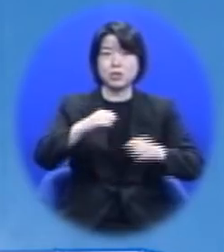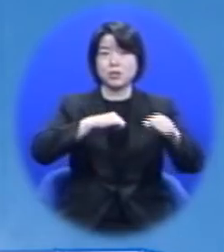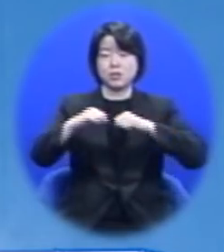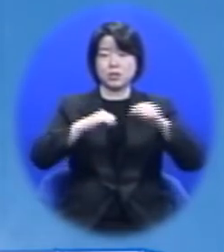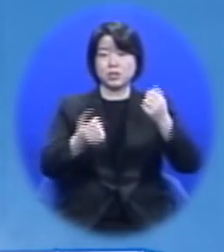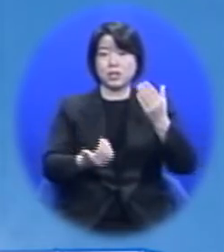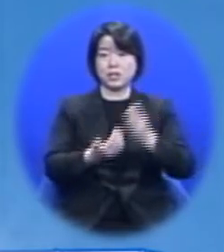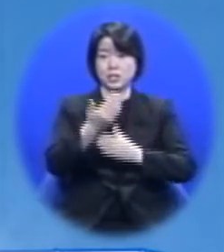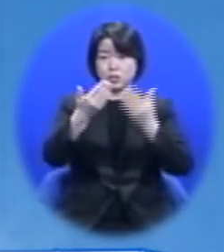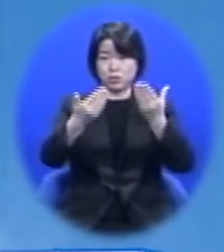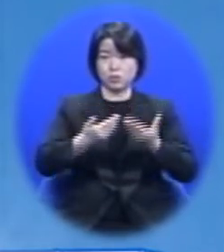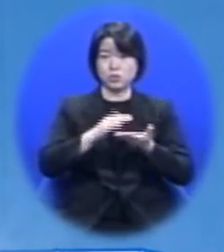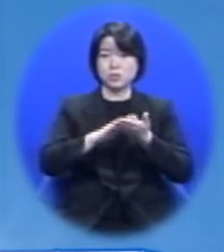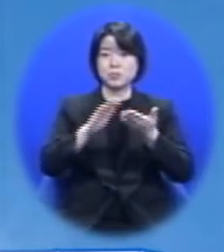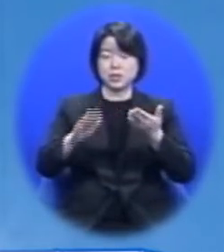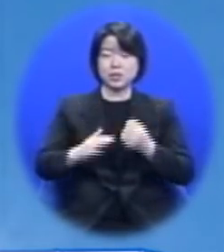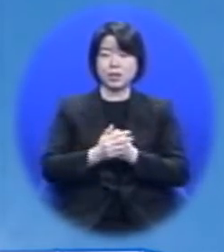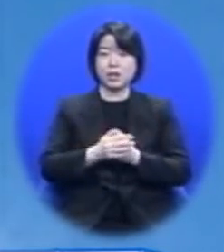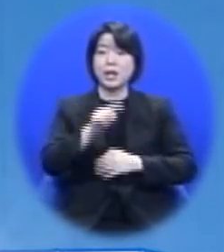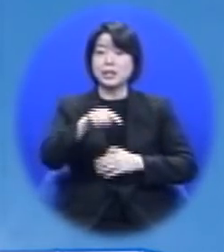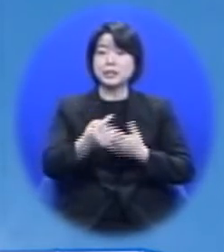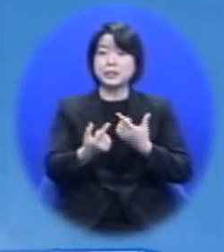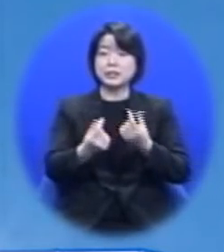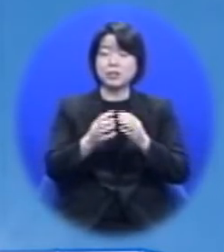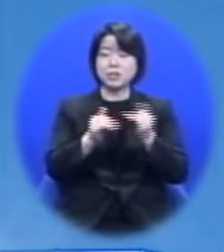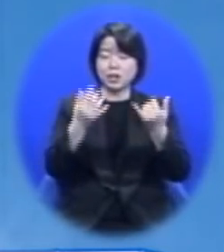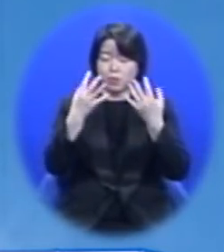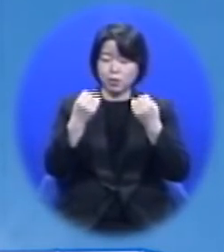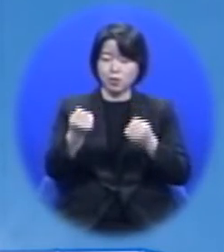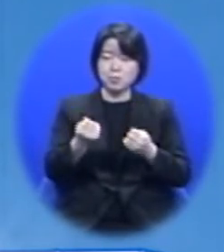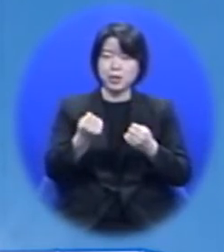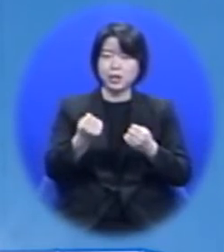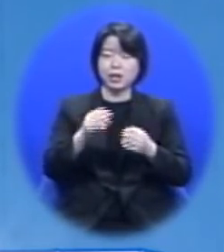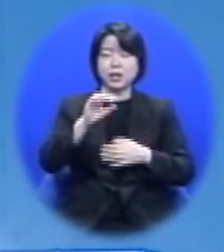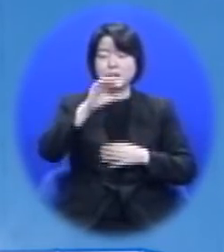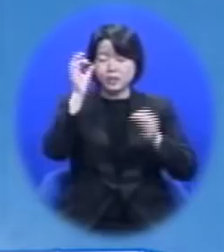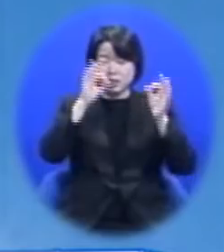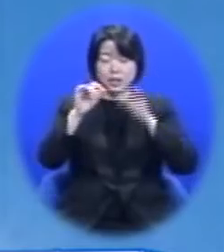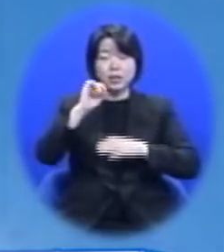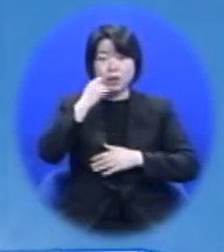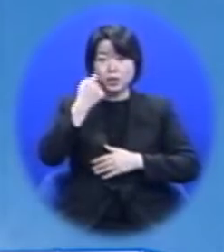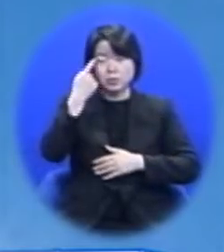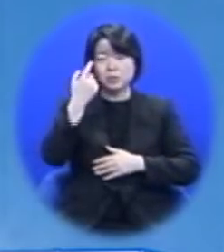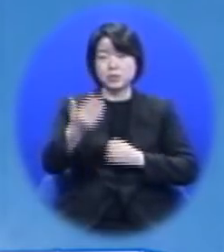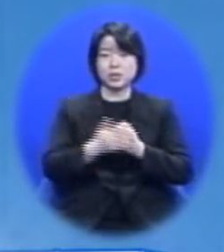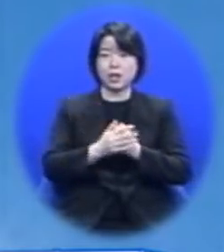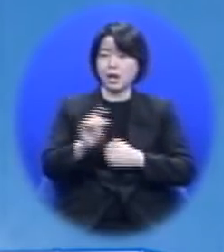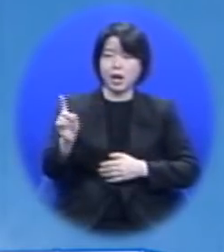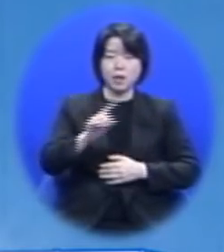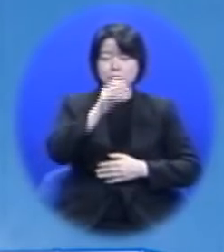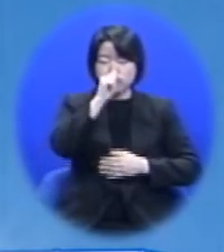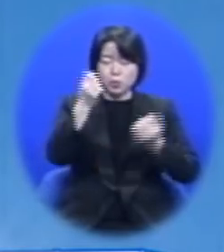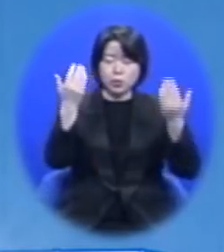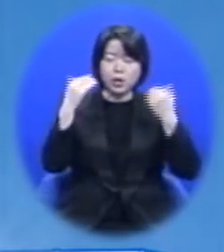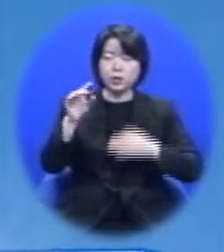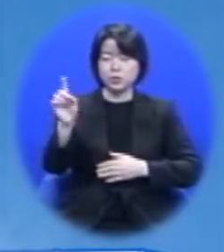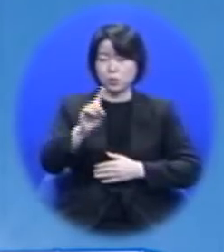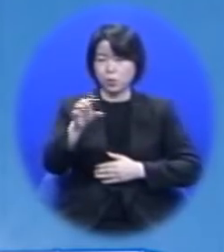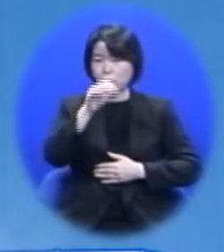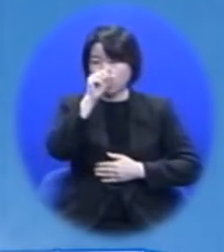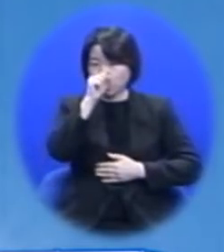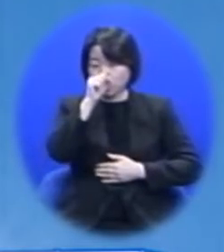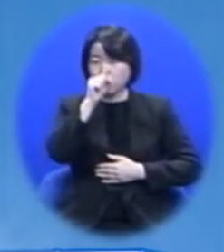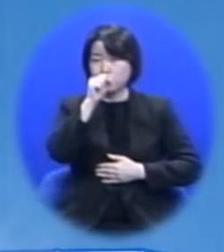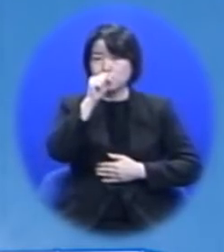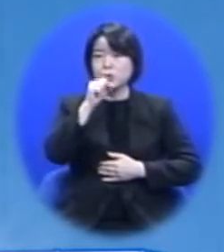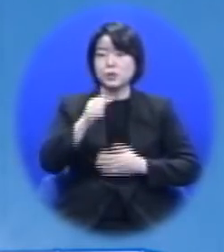일으켜요. 그런 사람이 얼마나 드뭅니까? 아무리 좋은 학교, 아무리 좋은 직장 가도